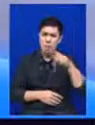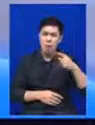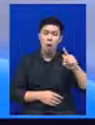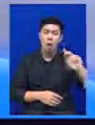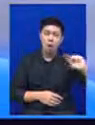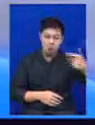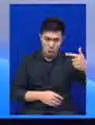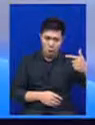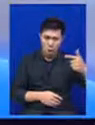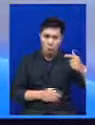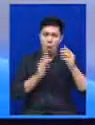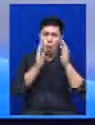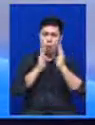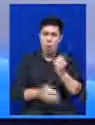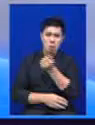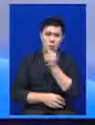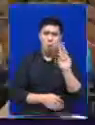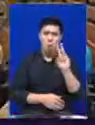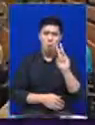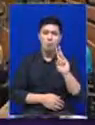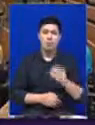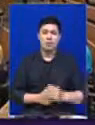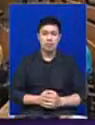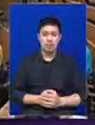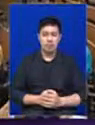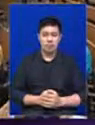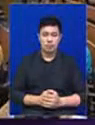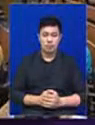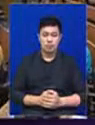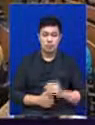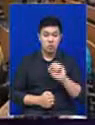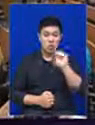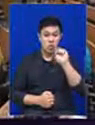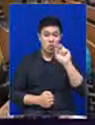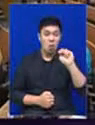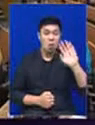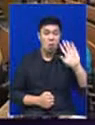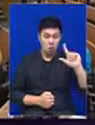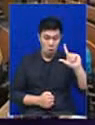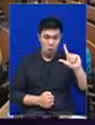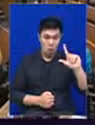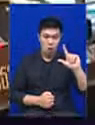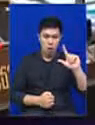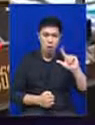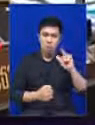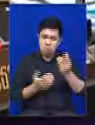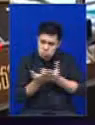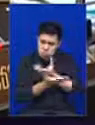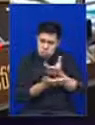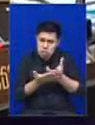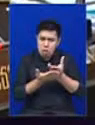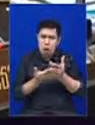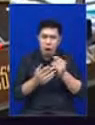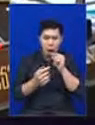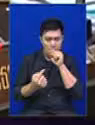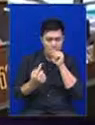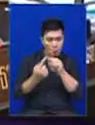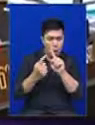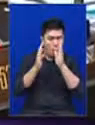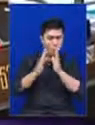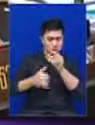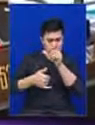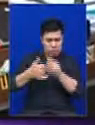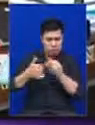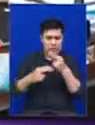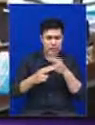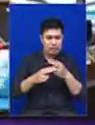อกเงินทั้ง6คนค่ะสภานิติบัญญัติแห่งชาติหรือสนช.พิจารณาให้ความเห็นชอบบุคคลผู้ได้รับ